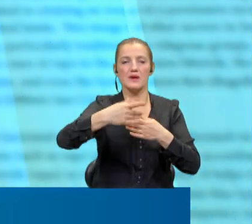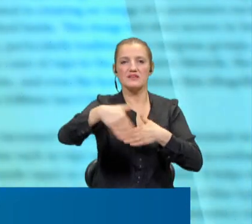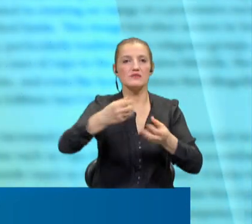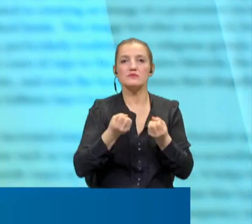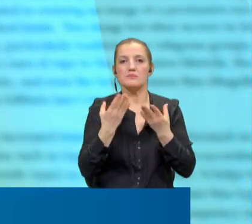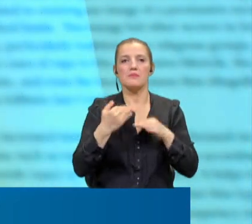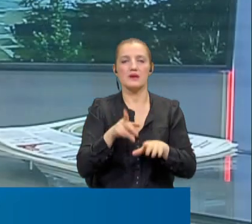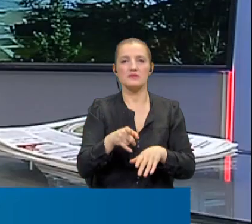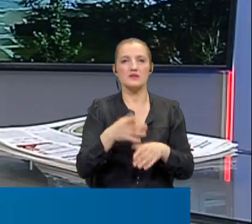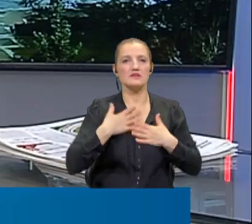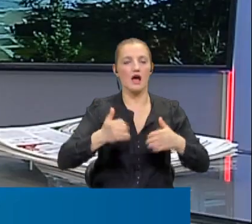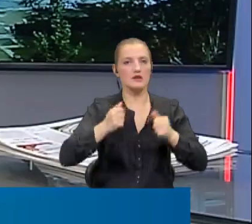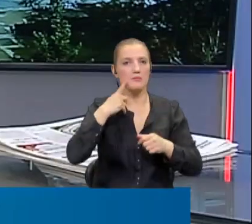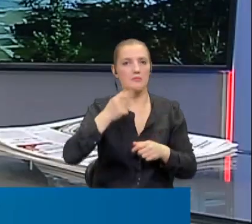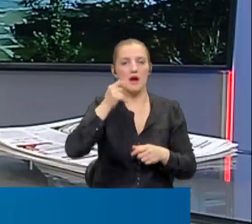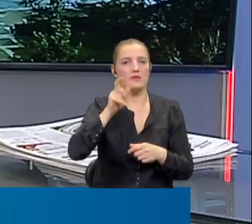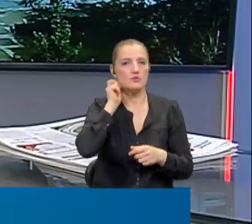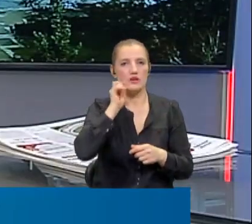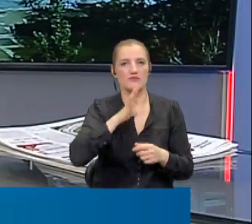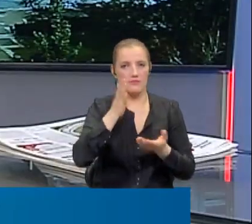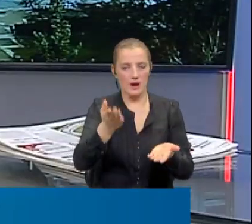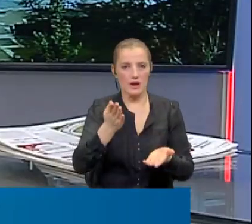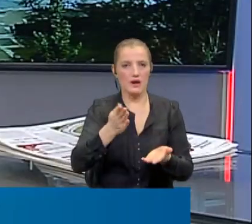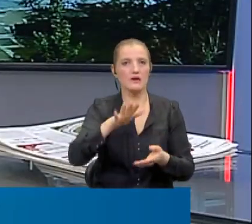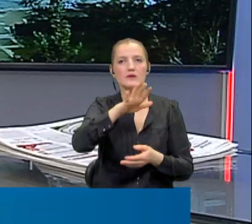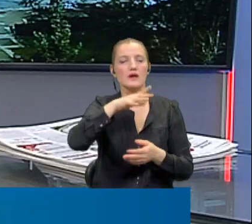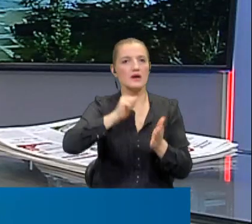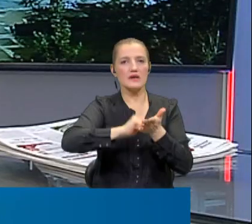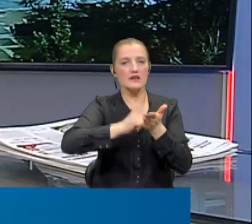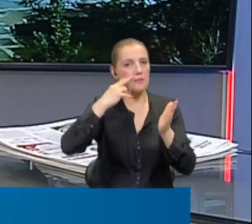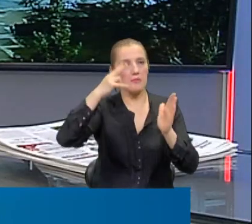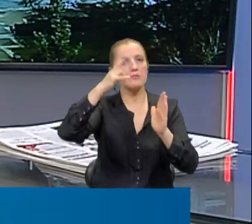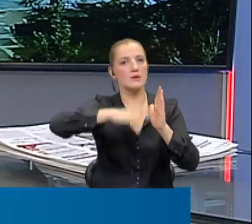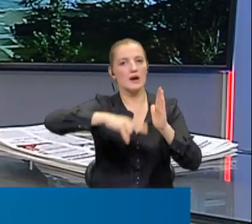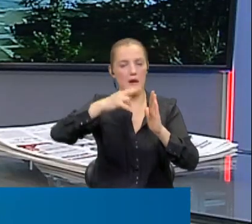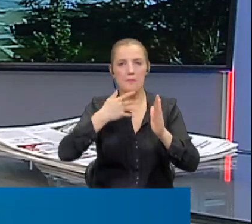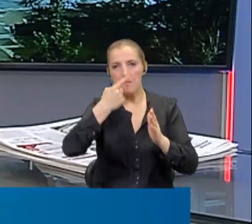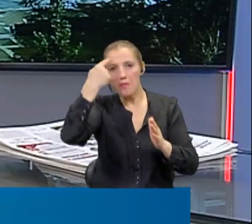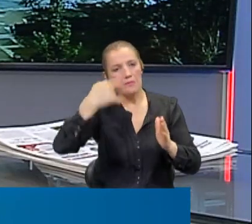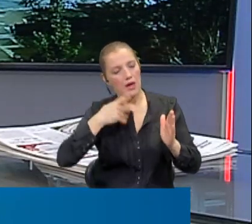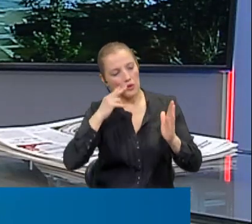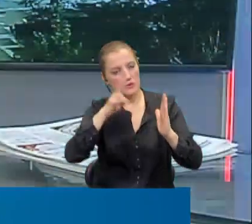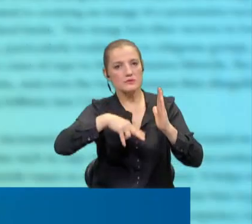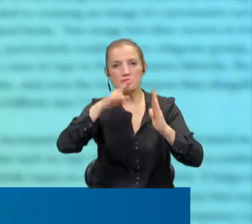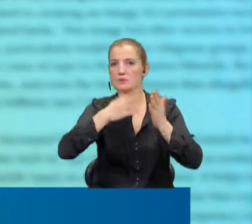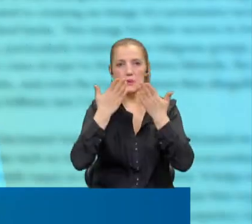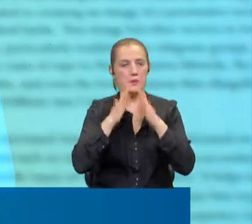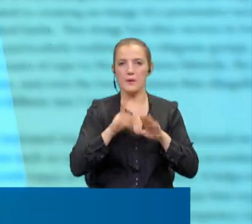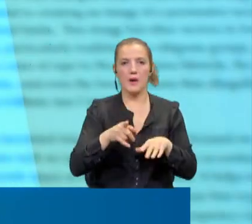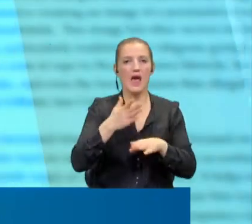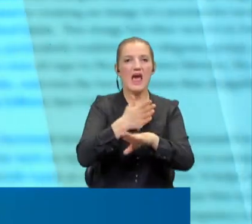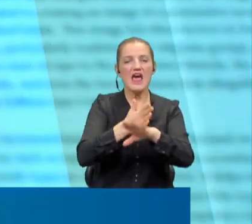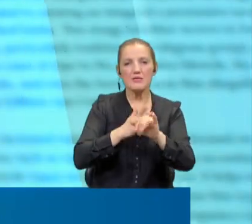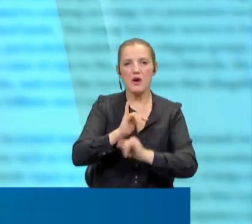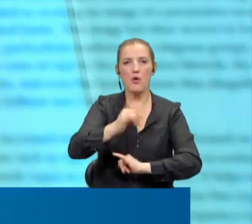uyarısı var ama şöyle bir etrafı dolaştığımız da gazeteye baktığımızda Belki ben göremiyorum dur ekmek